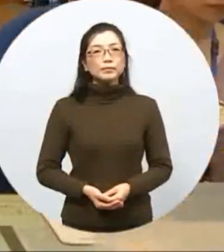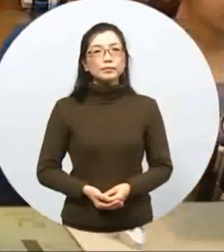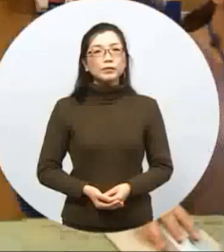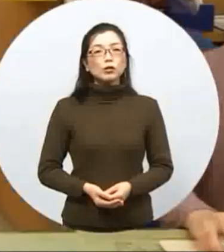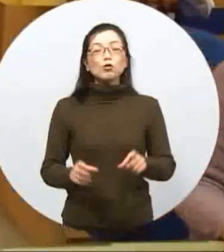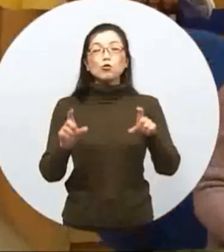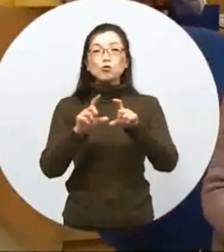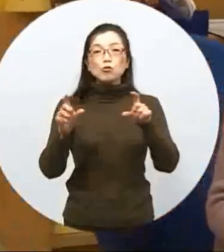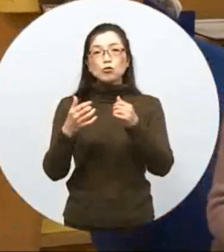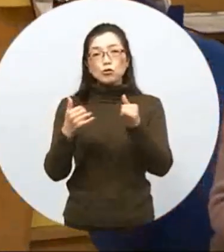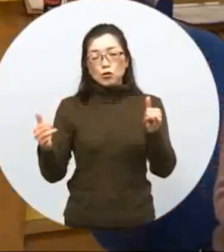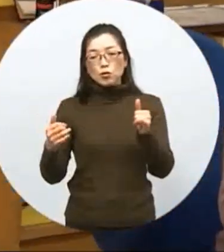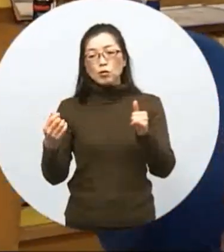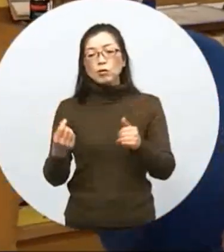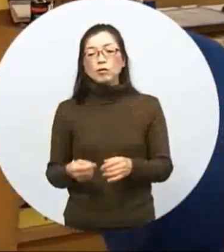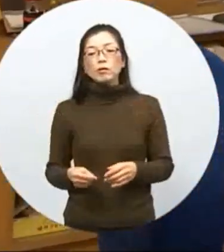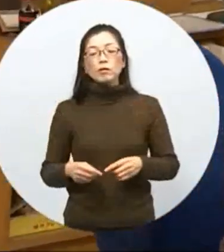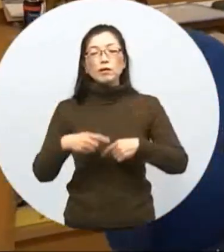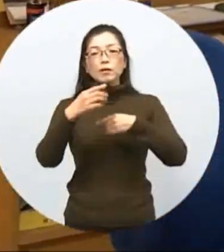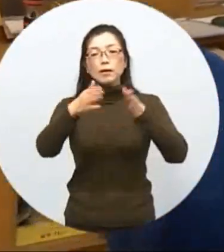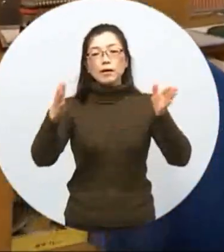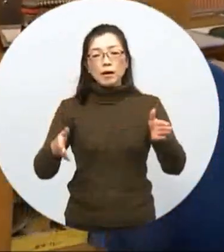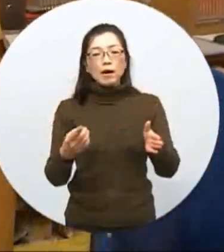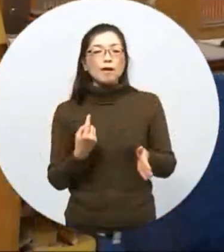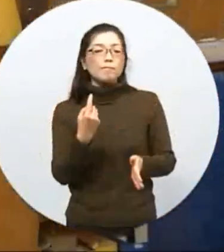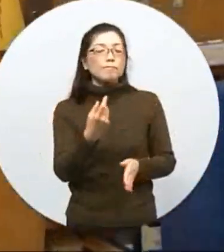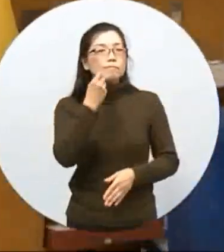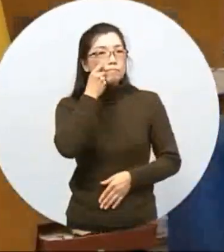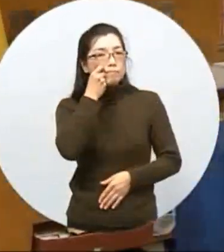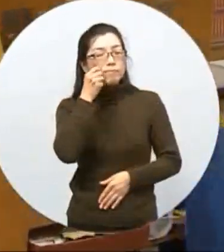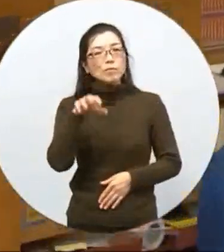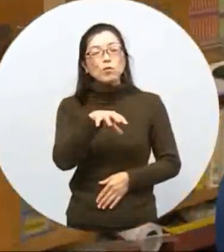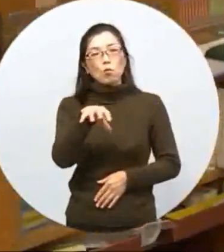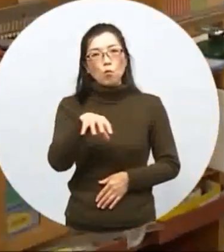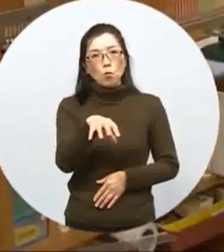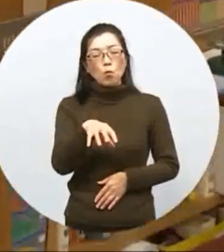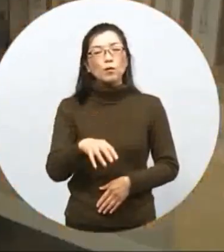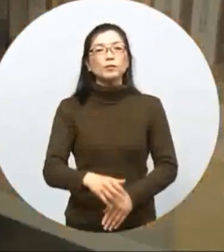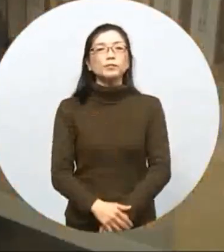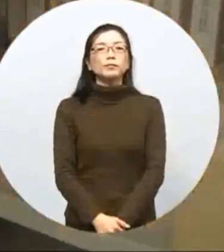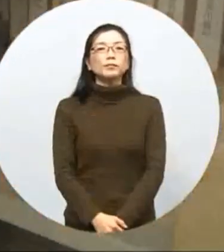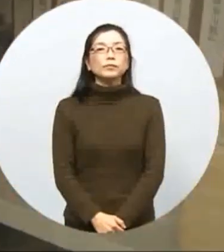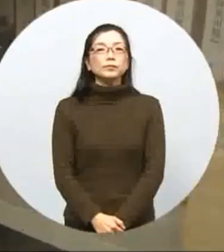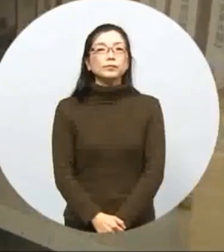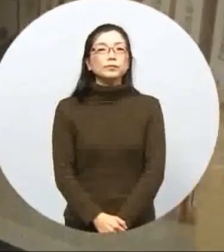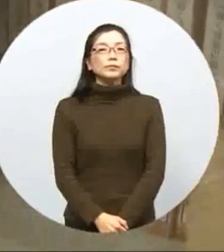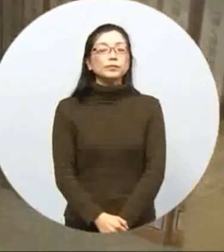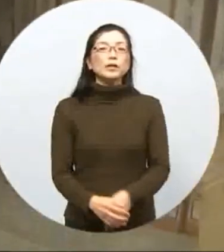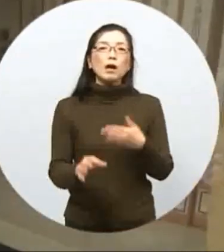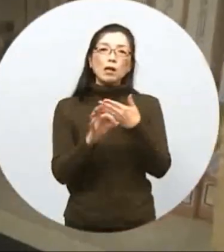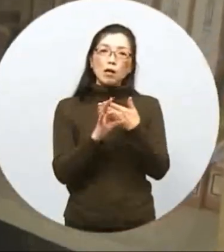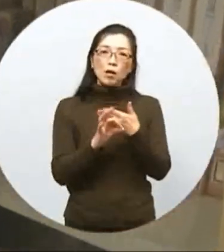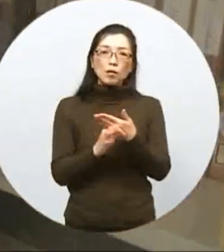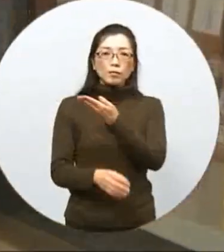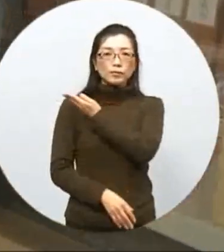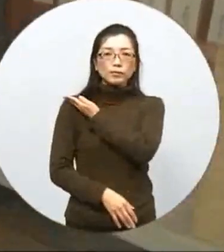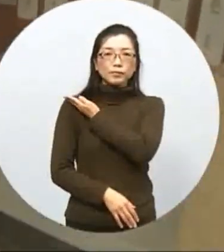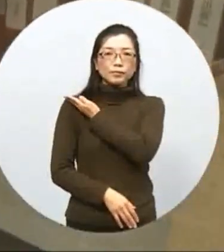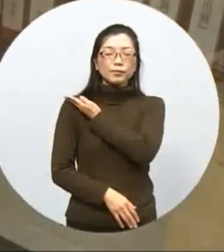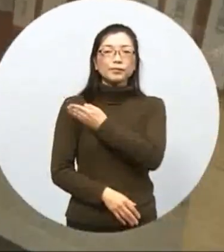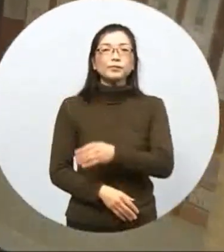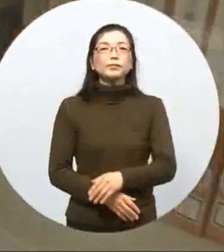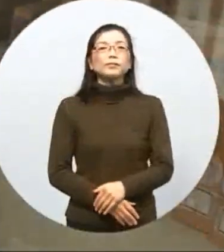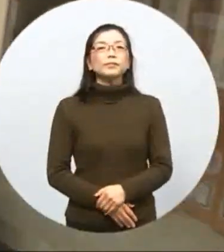通常こちらは、お客様は入れないところになりますので、この奥にあります。例えばこちらです